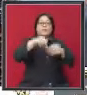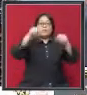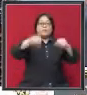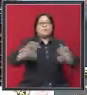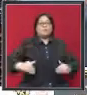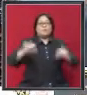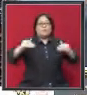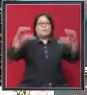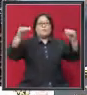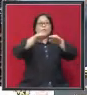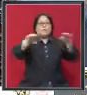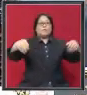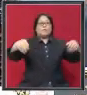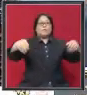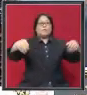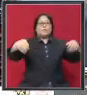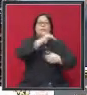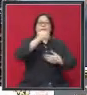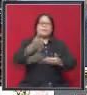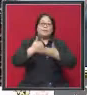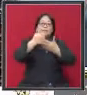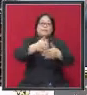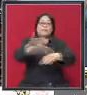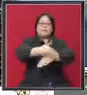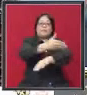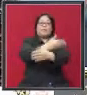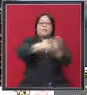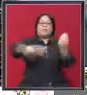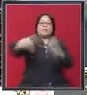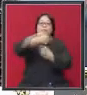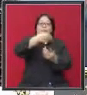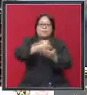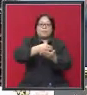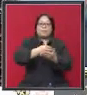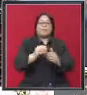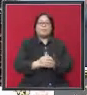dapat meningkatkan taraf hidup dan membantu menambah pendapatan.